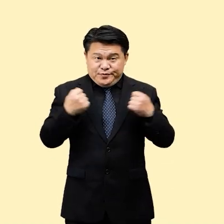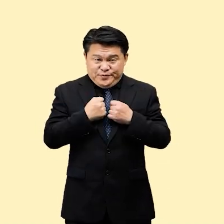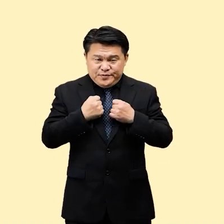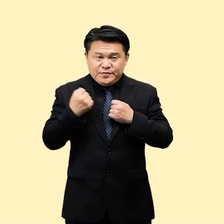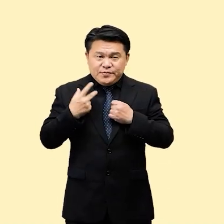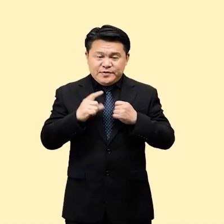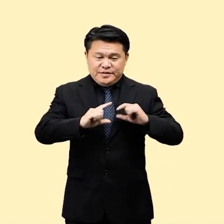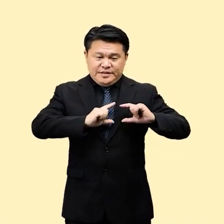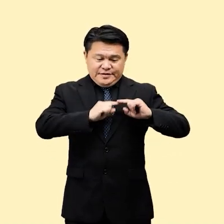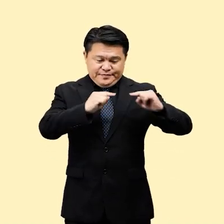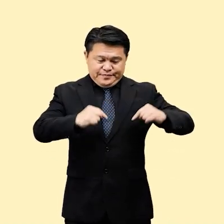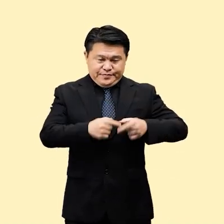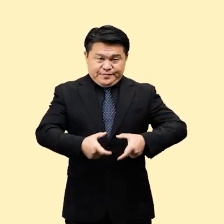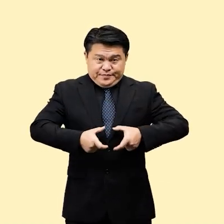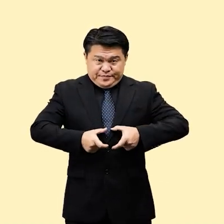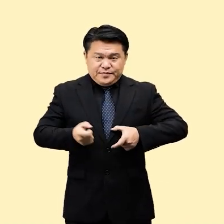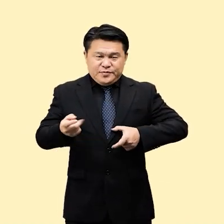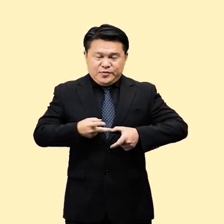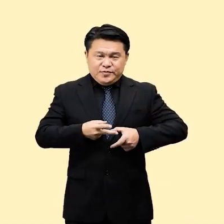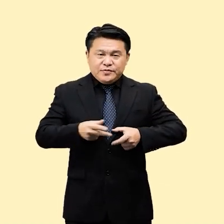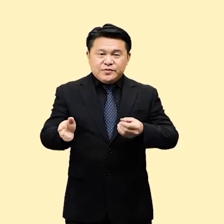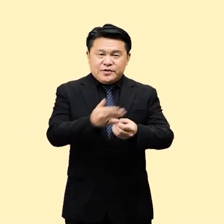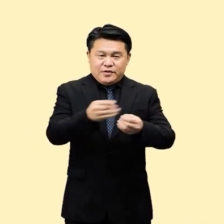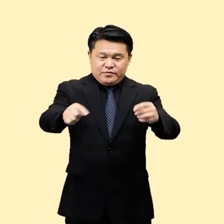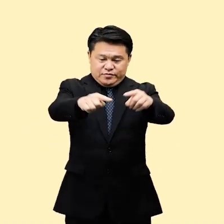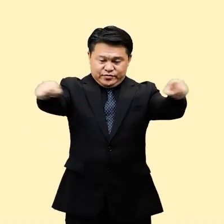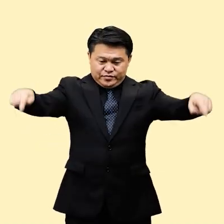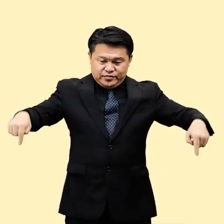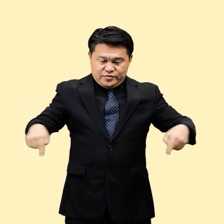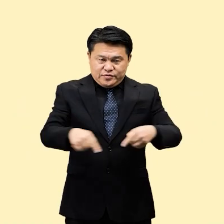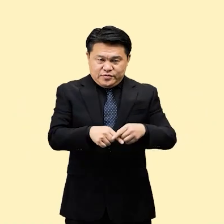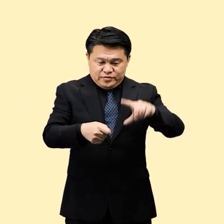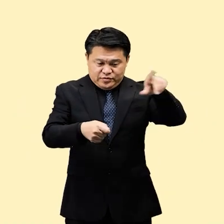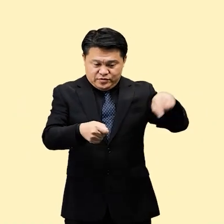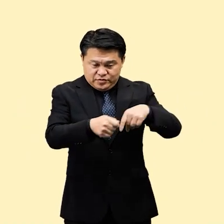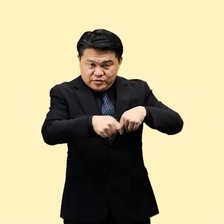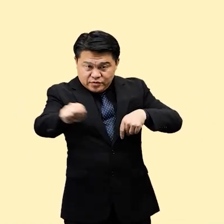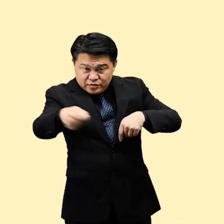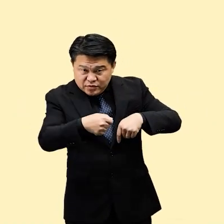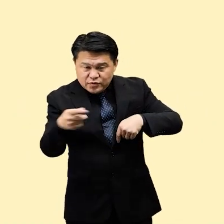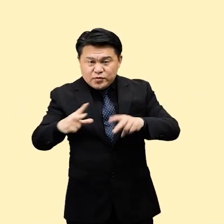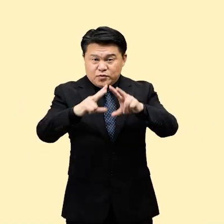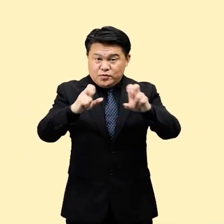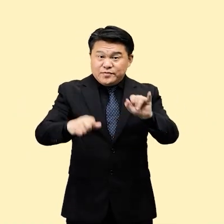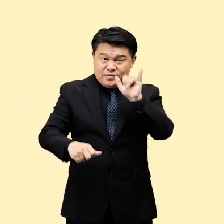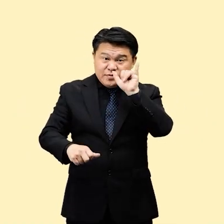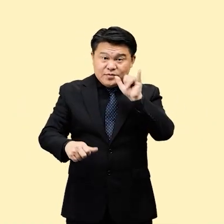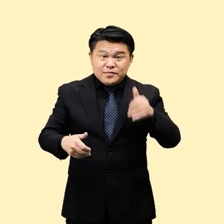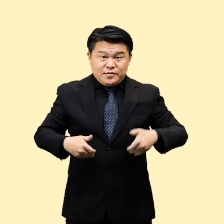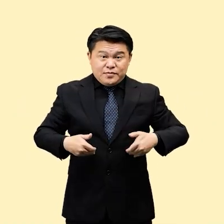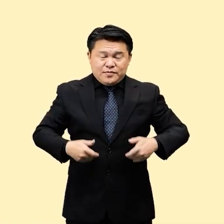근무복, 명찰, 탁구대, 라켓, 탁구공이 있습니다.